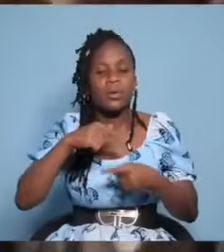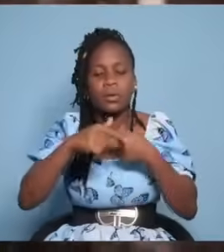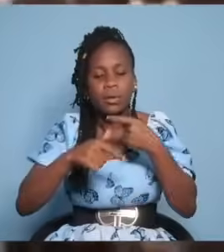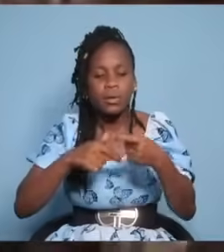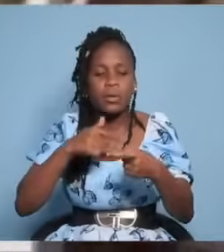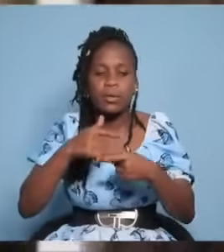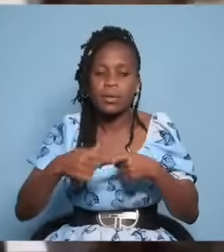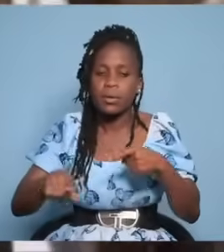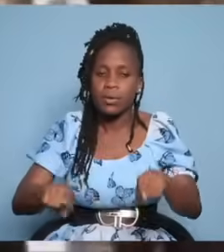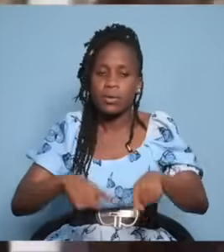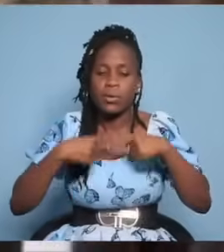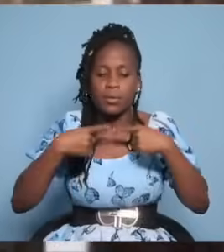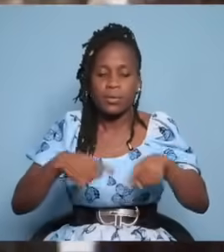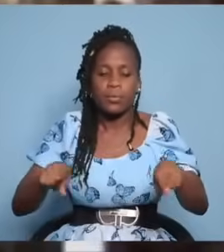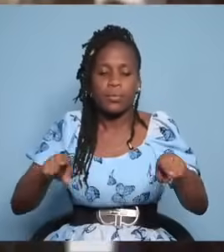Tumaini likapotea.